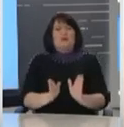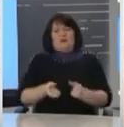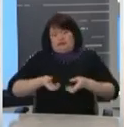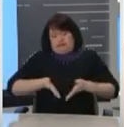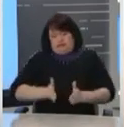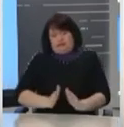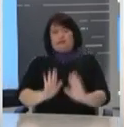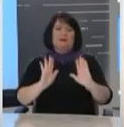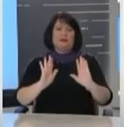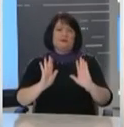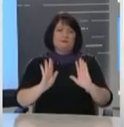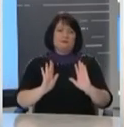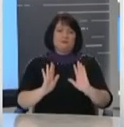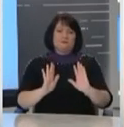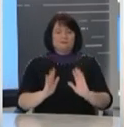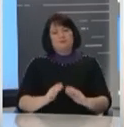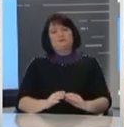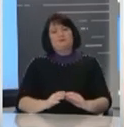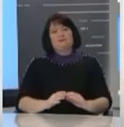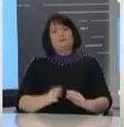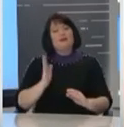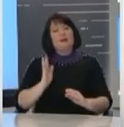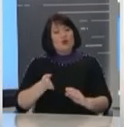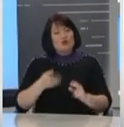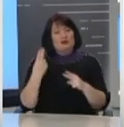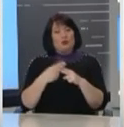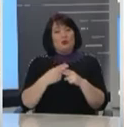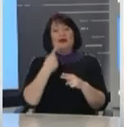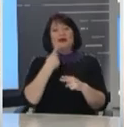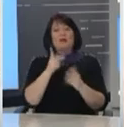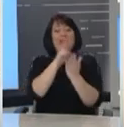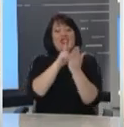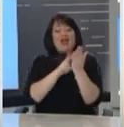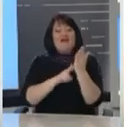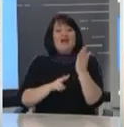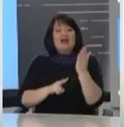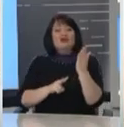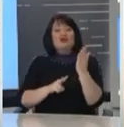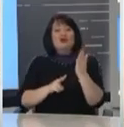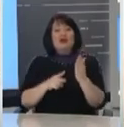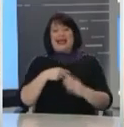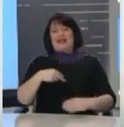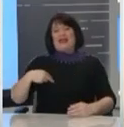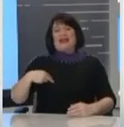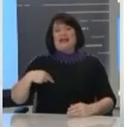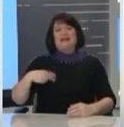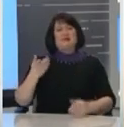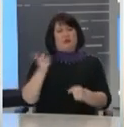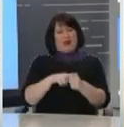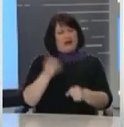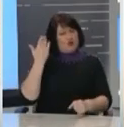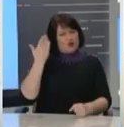έκρηξη. Θα άξιζε τον κόπο να αναγνωστεί στην αίθουσα αυτή τι είχε γράψει ο καθηγητής, ο αείμνηστος